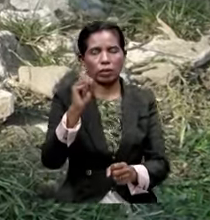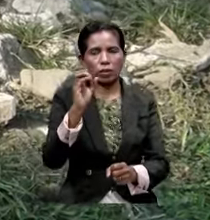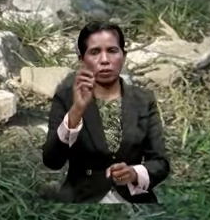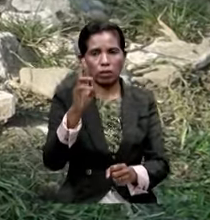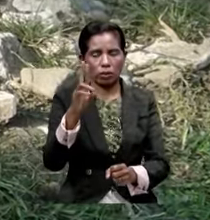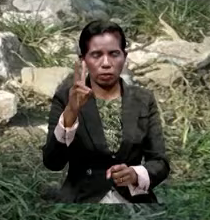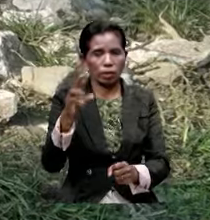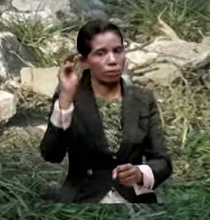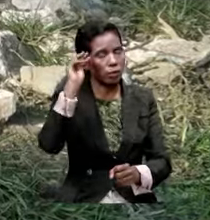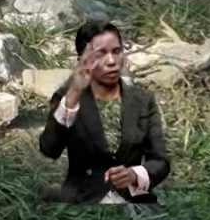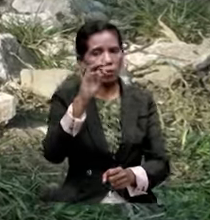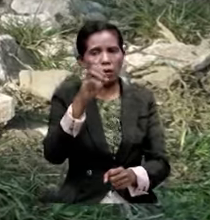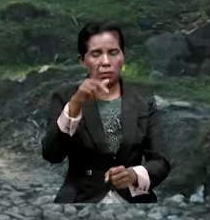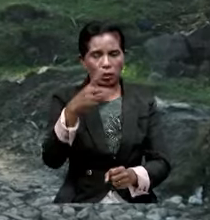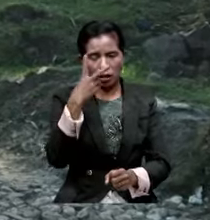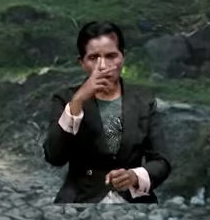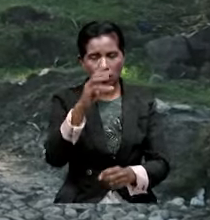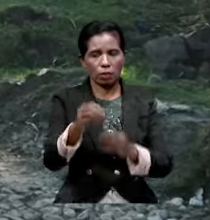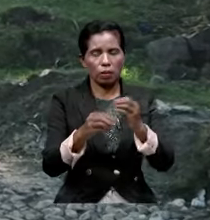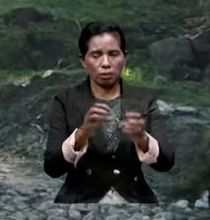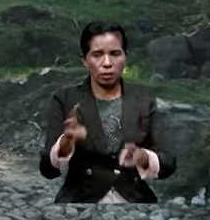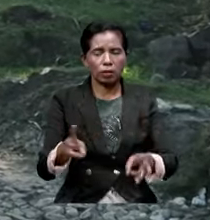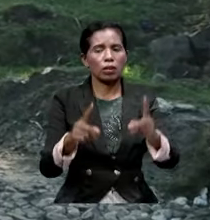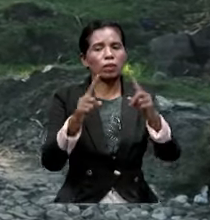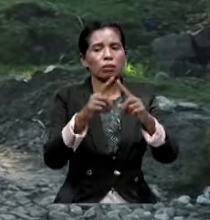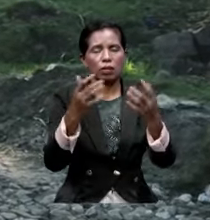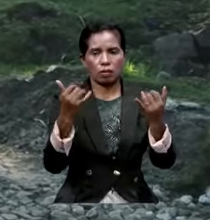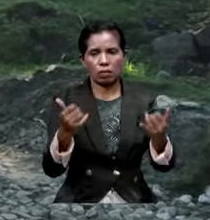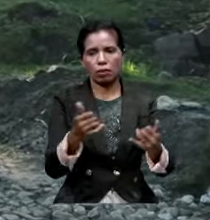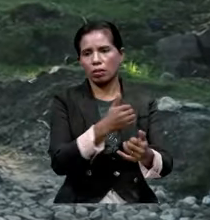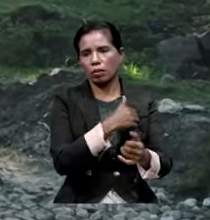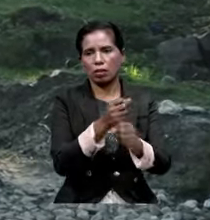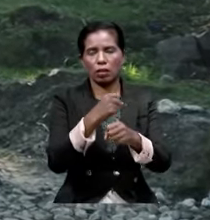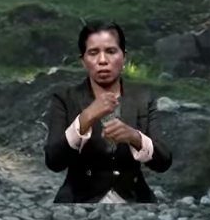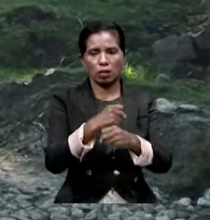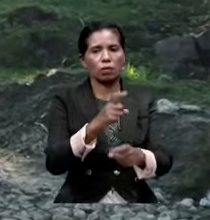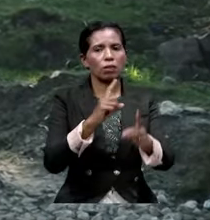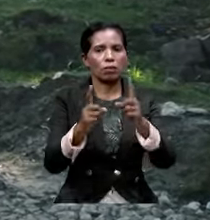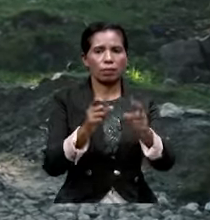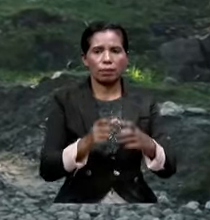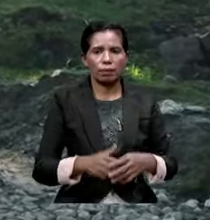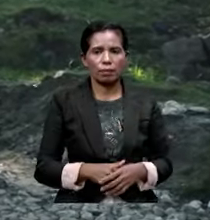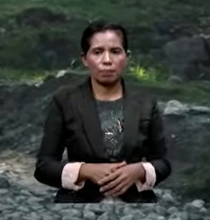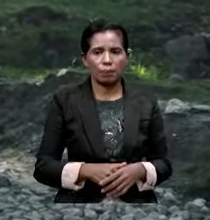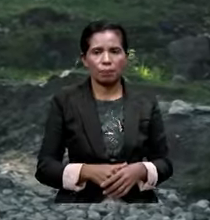Obras Públicas sare bebe com a condição na estrada refere mai betoa horas ne sida o calo intervenção. Tito Silva, Gemen.